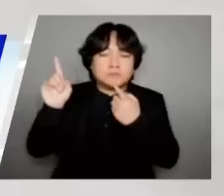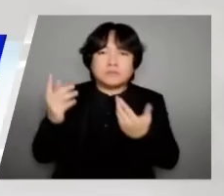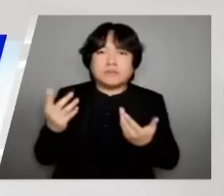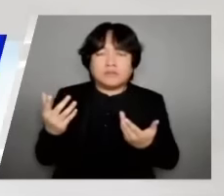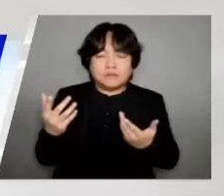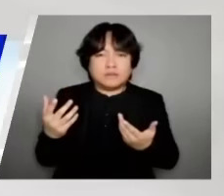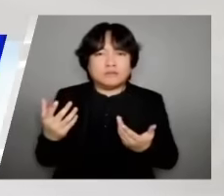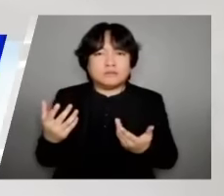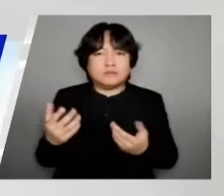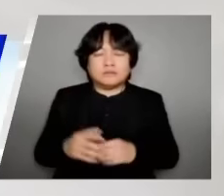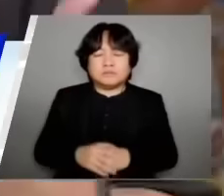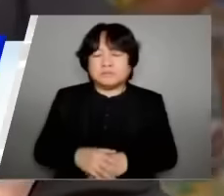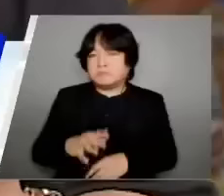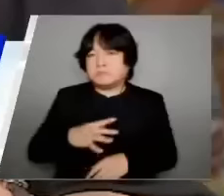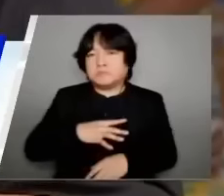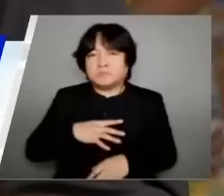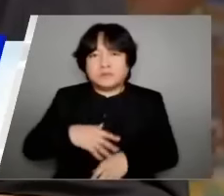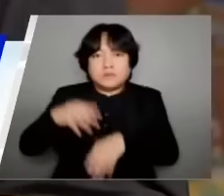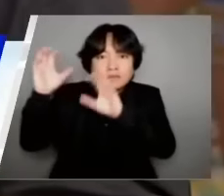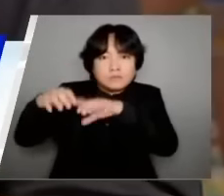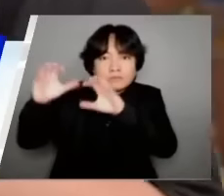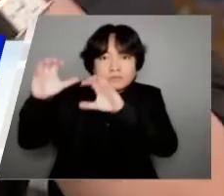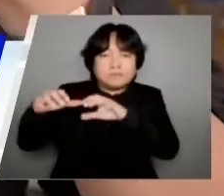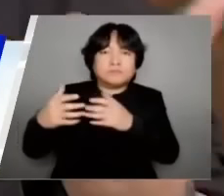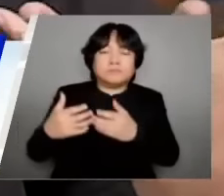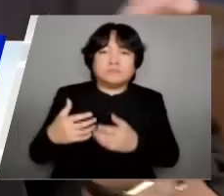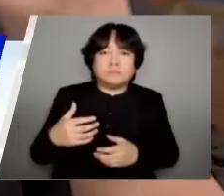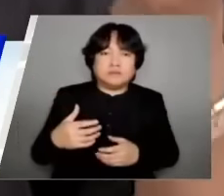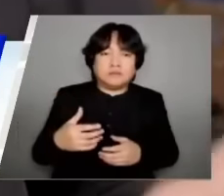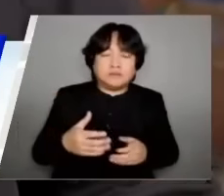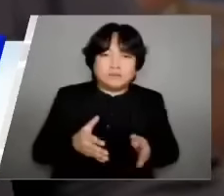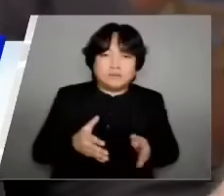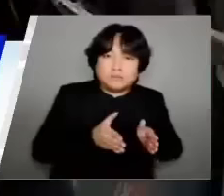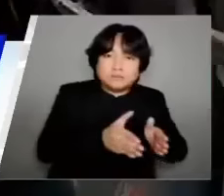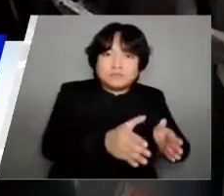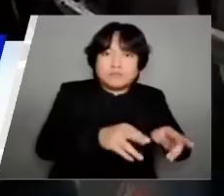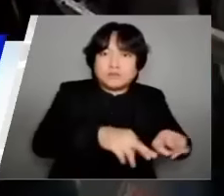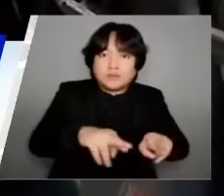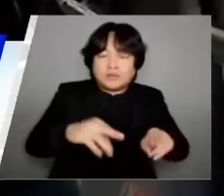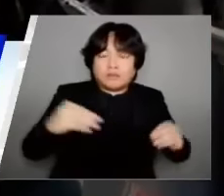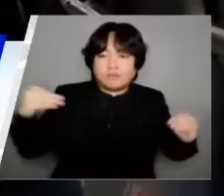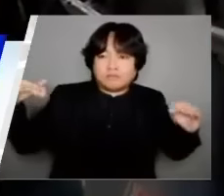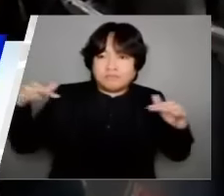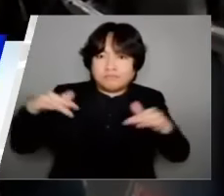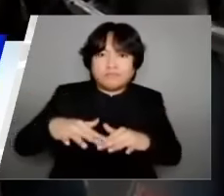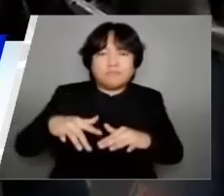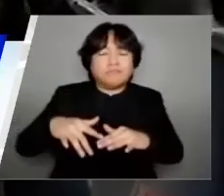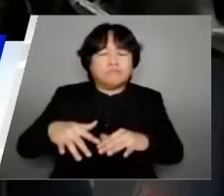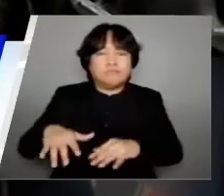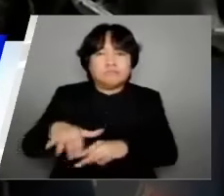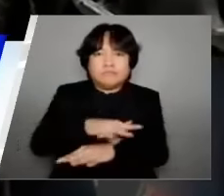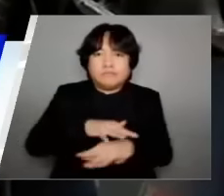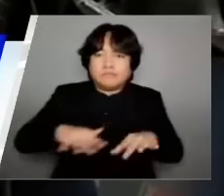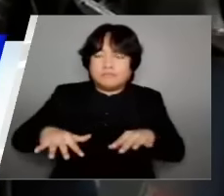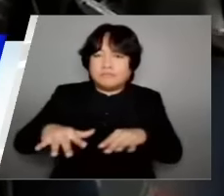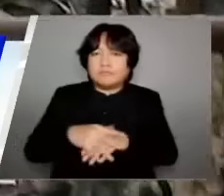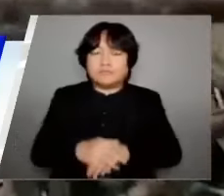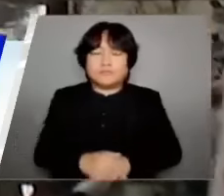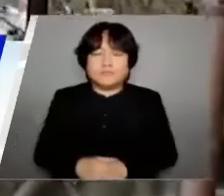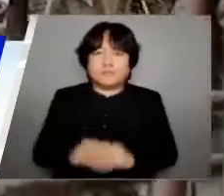tinatanggap namin yung tubig na galing sa langit. So, the volume is really high. Nakatutok daw ngayon ang munisipyo sa mga